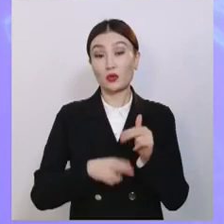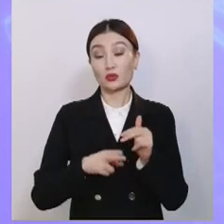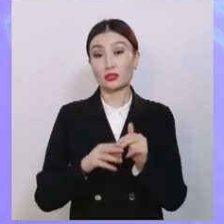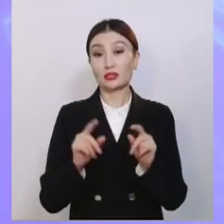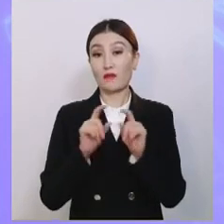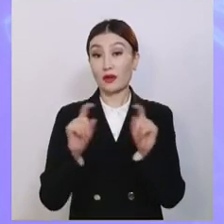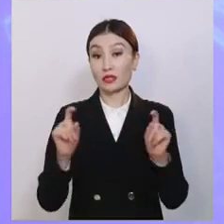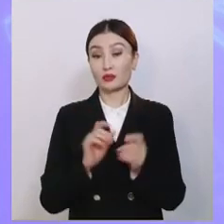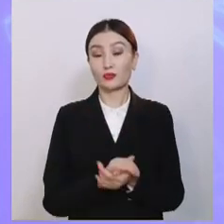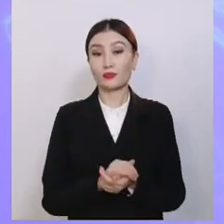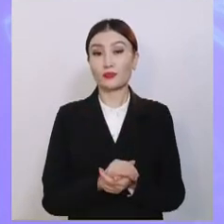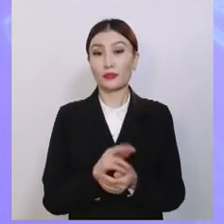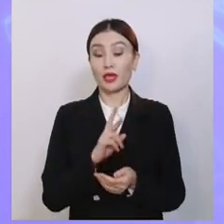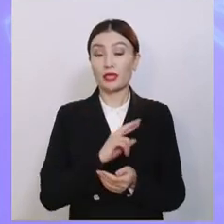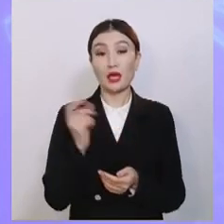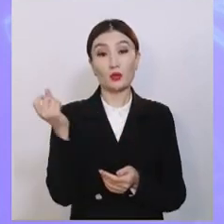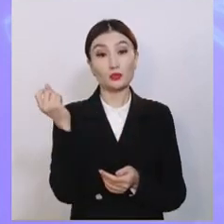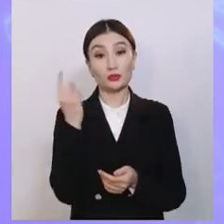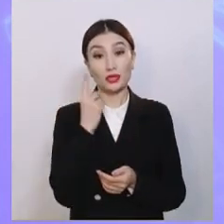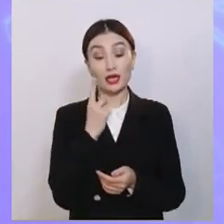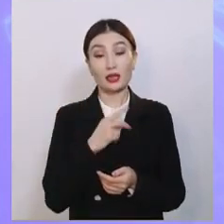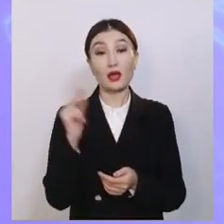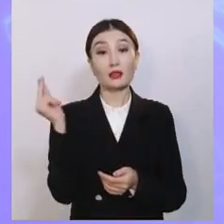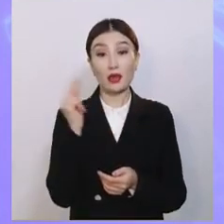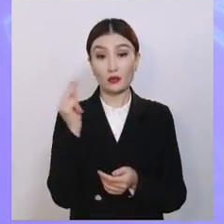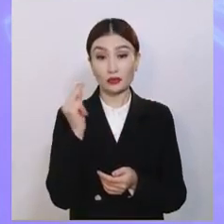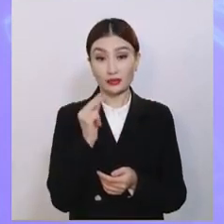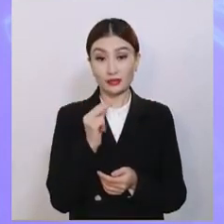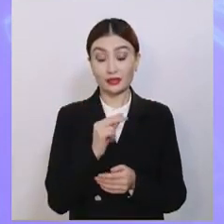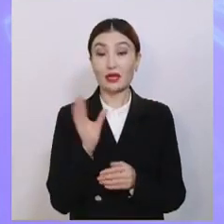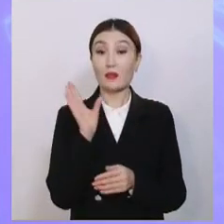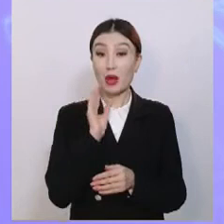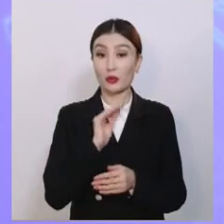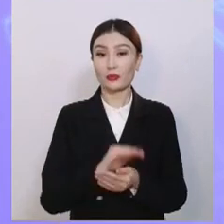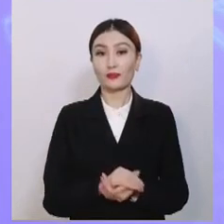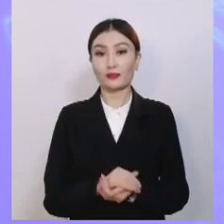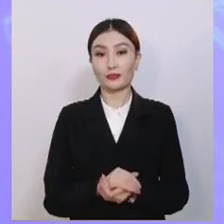фразу. Я узнал, научился, могу.